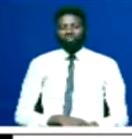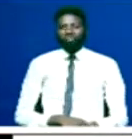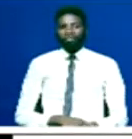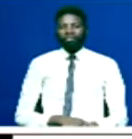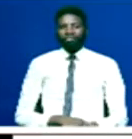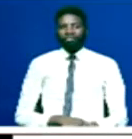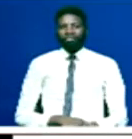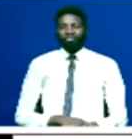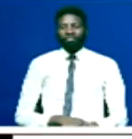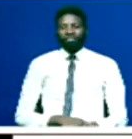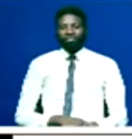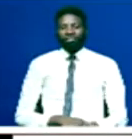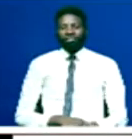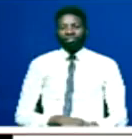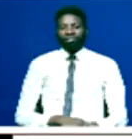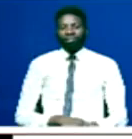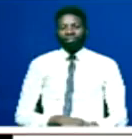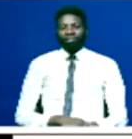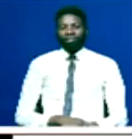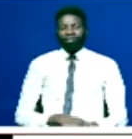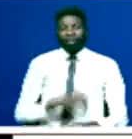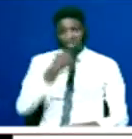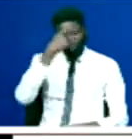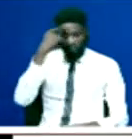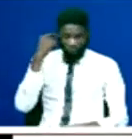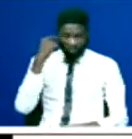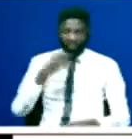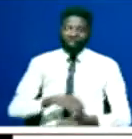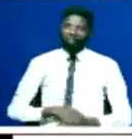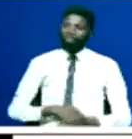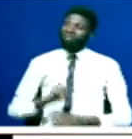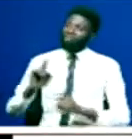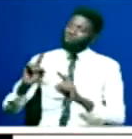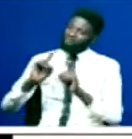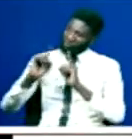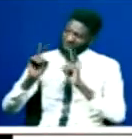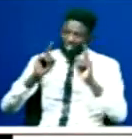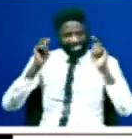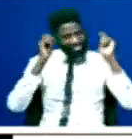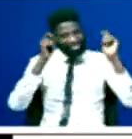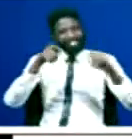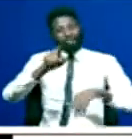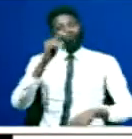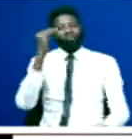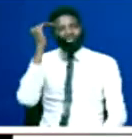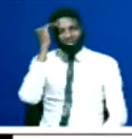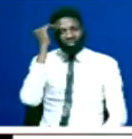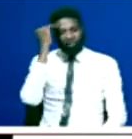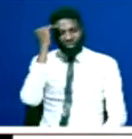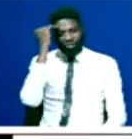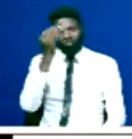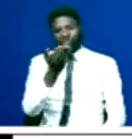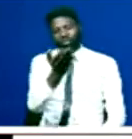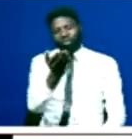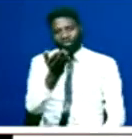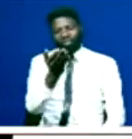Kwa sababu ile maneno ambayo tunaambiwa ya maandamano, nyinyi mnajua haya mambo